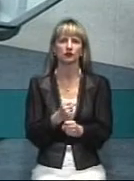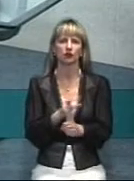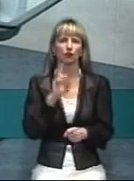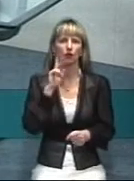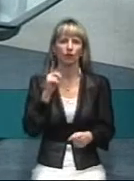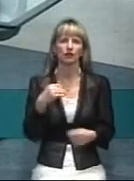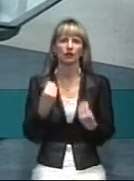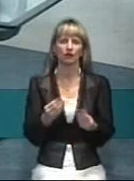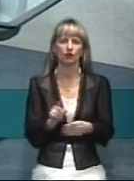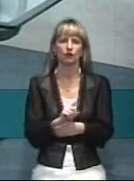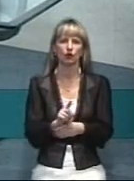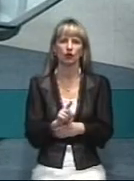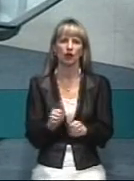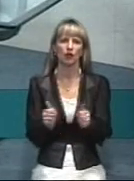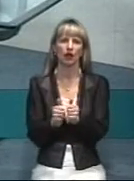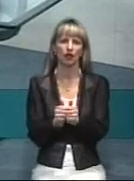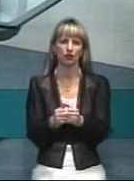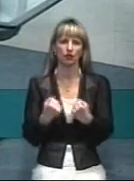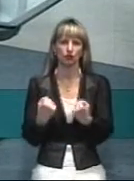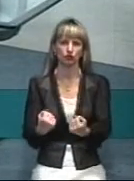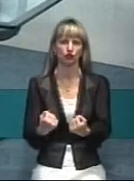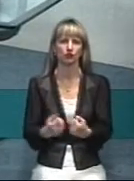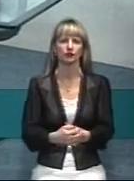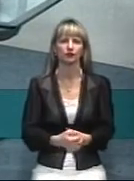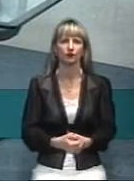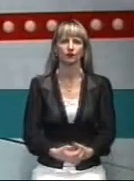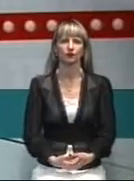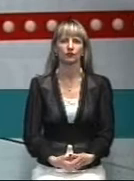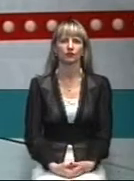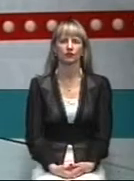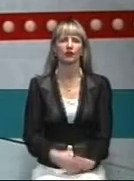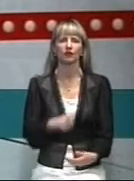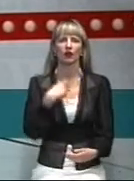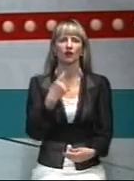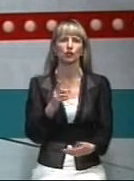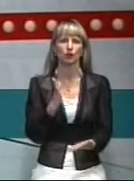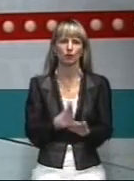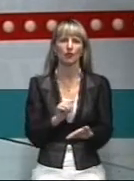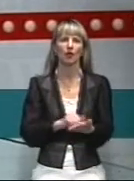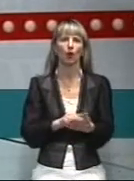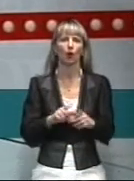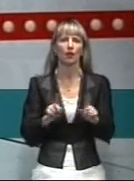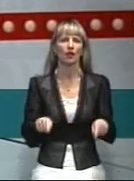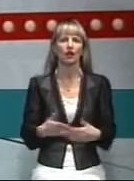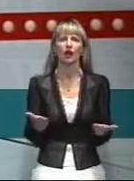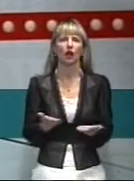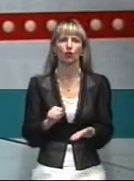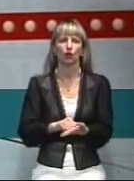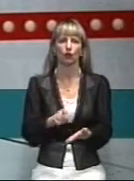вимірити швидкість попутнього автомобіля. О, ви кажете, сертифікований. А яку саме сертифікацію проходив цей